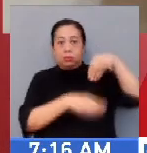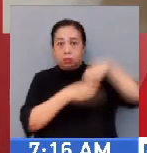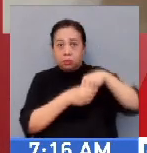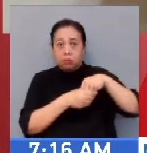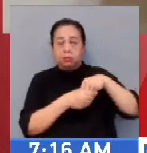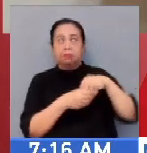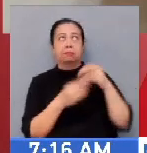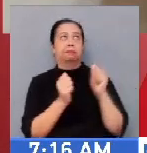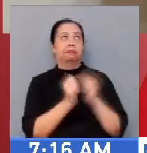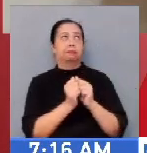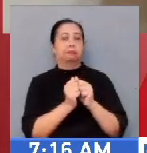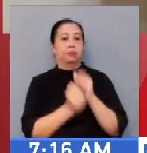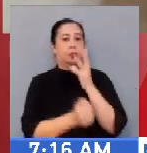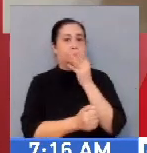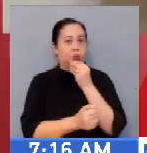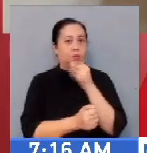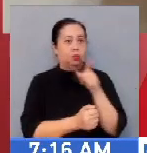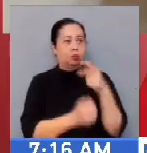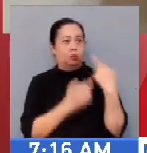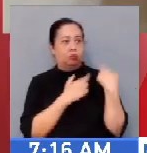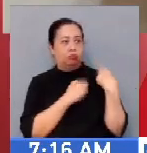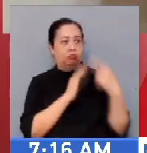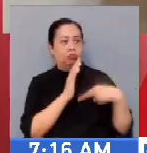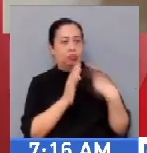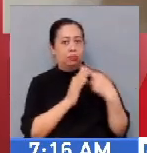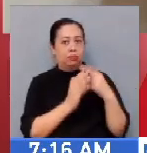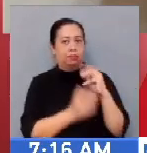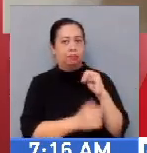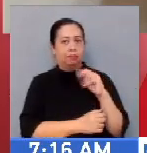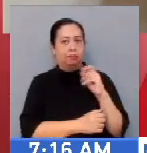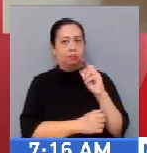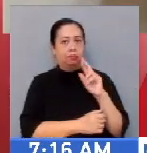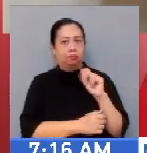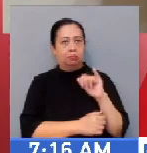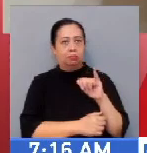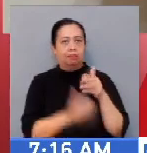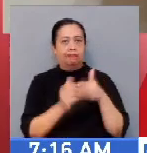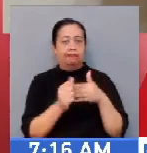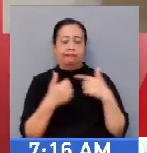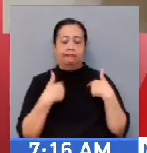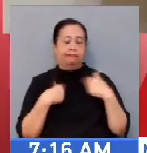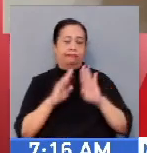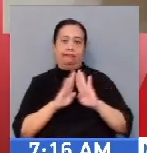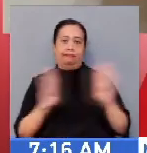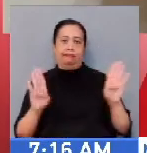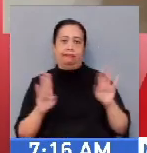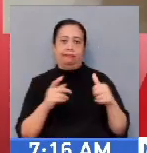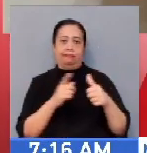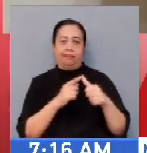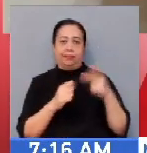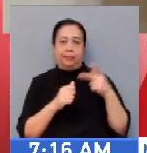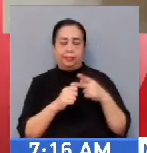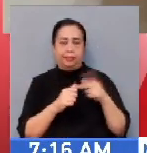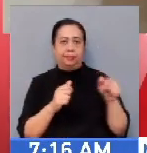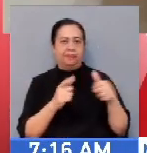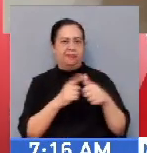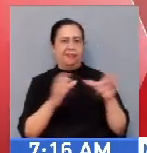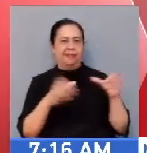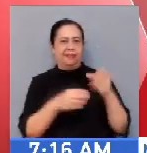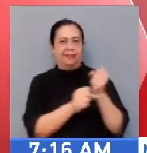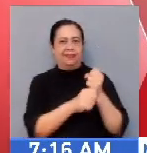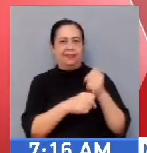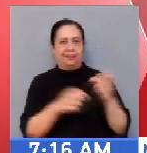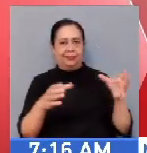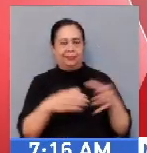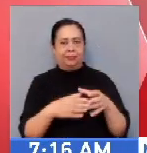sinong manunungkulan bilang minority leader, bukas po ako dyan. Basta't ang first priority ay magbuo niyang minorya. Marami kayo naiwan